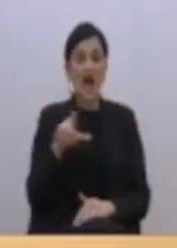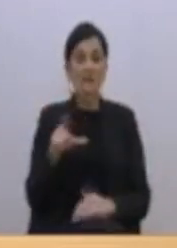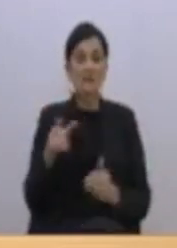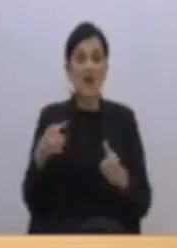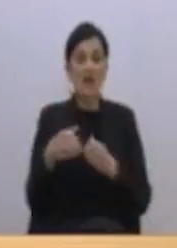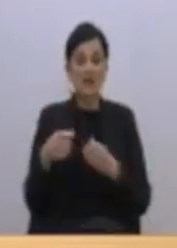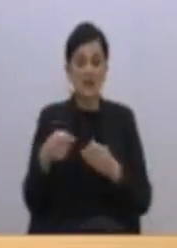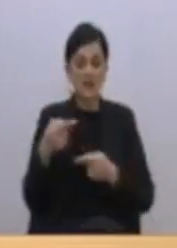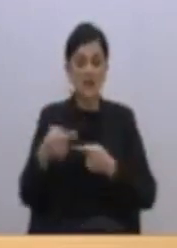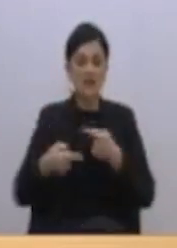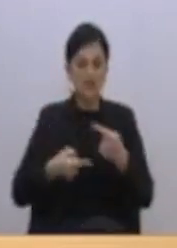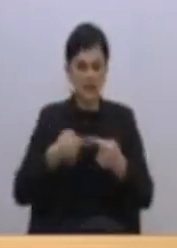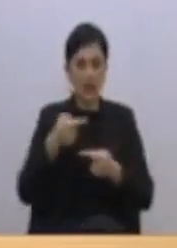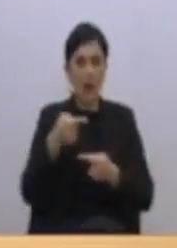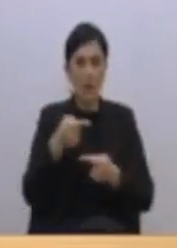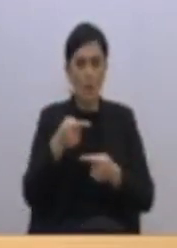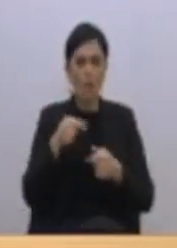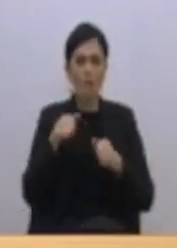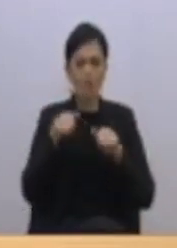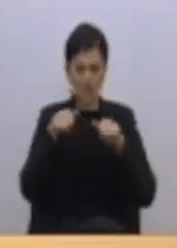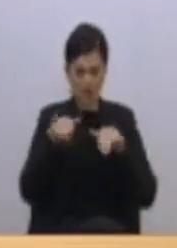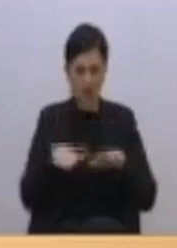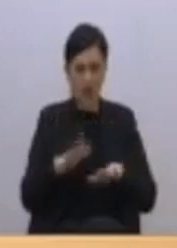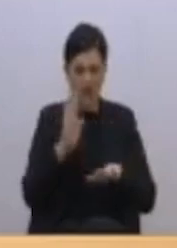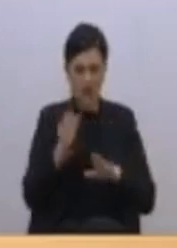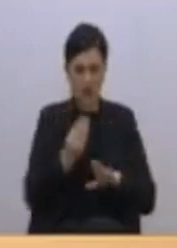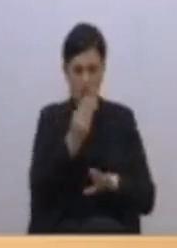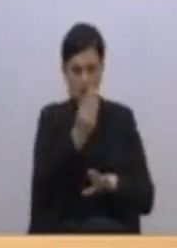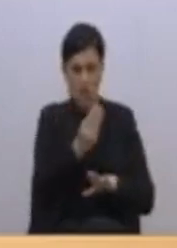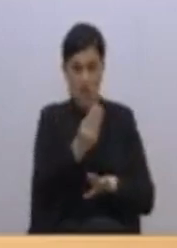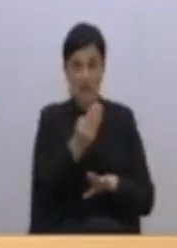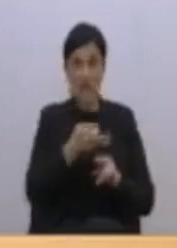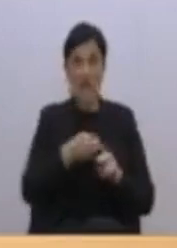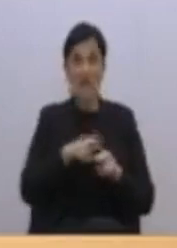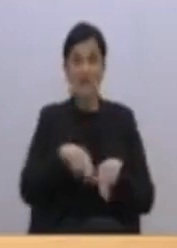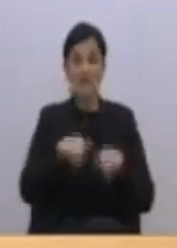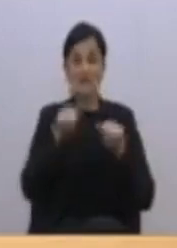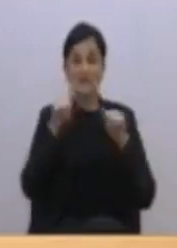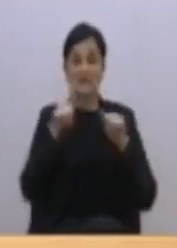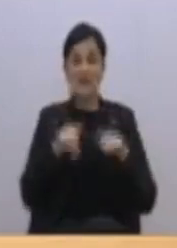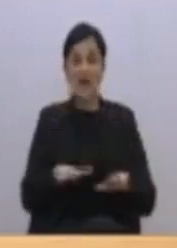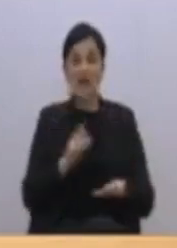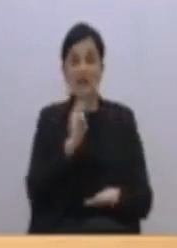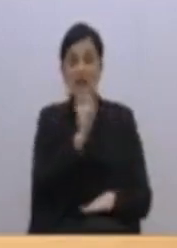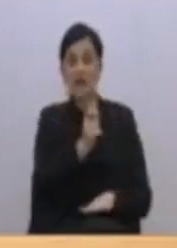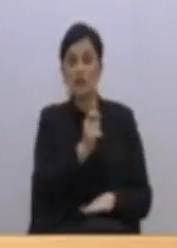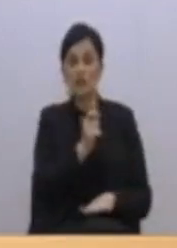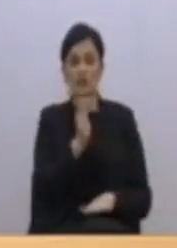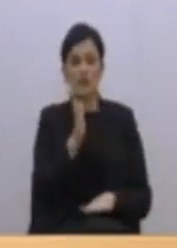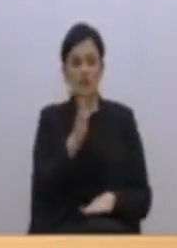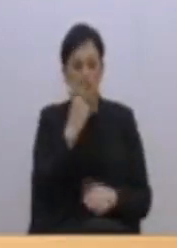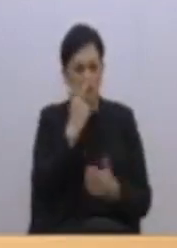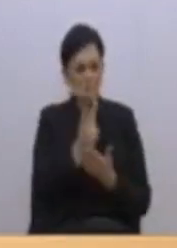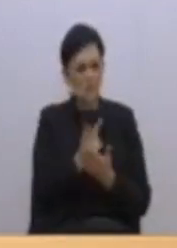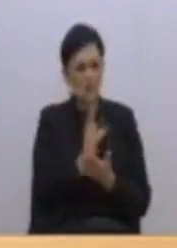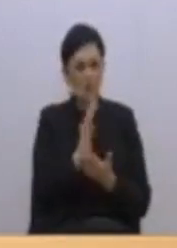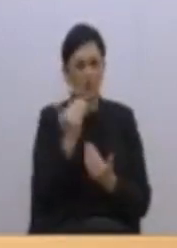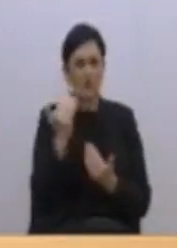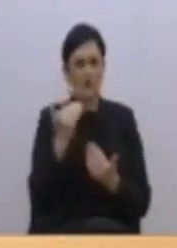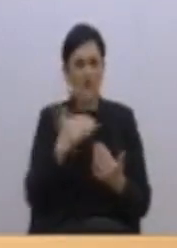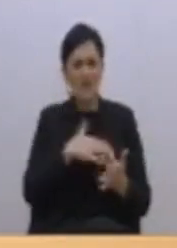კიდევ არაერთ განაჩენს გამოგიტანთ. და ეს განაჩენი იქნება ის, რომ მიუხედავად თქვენი